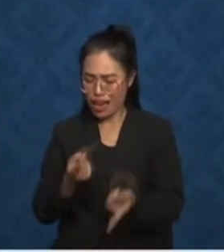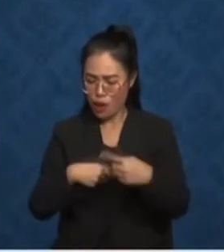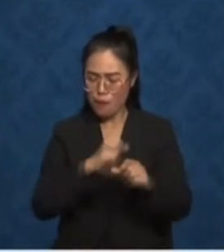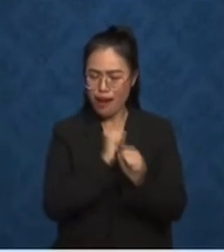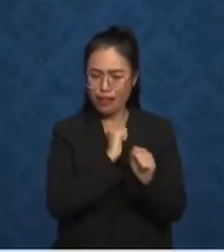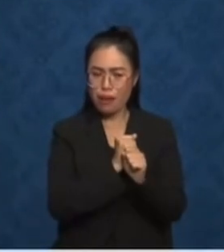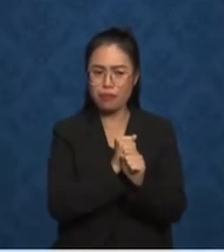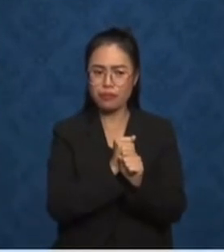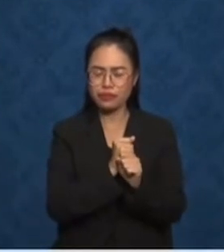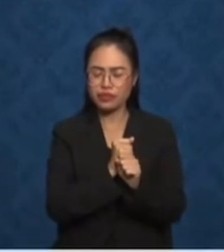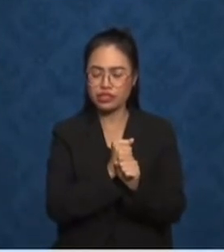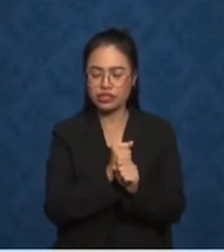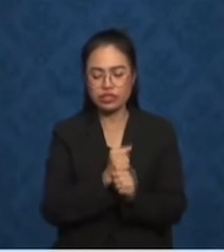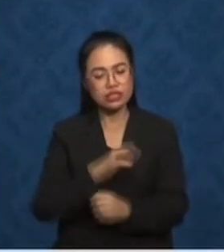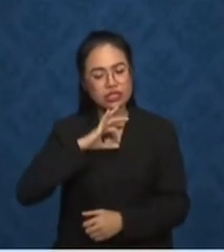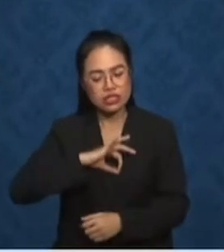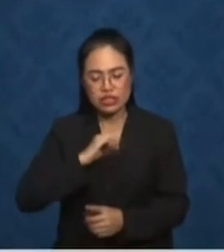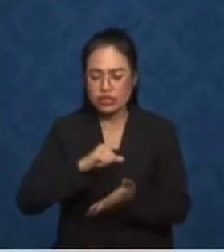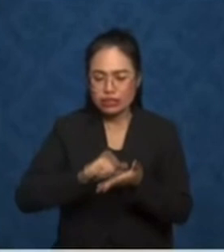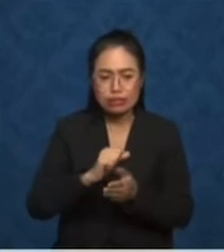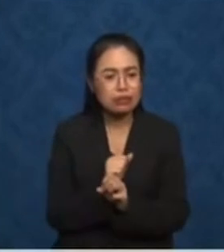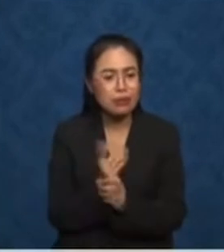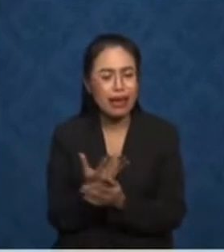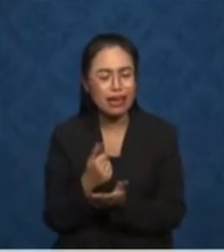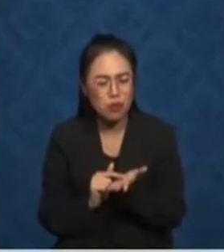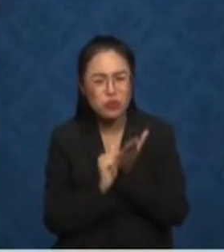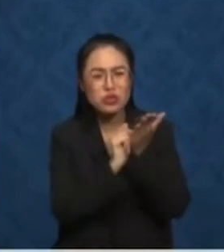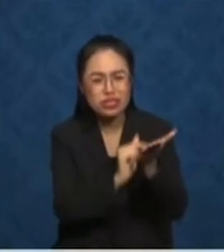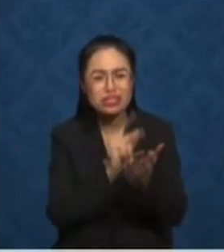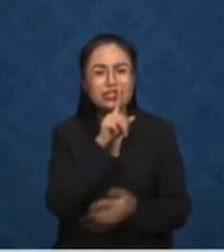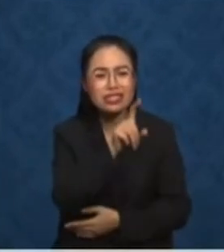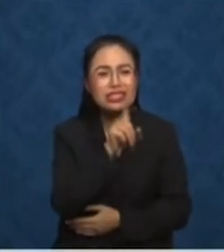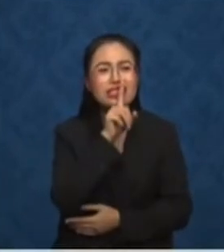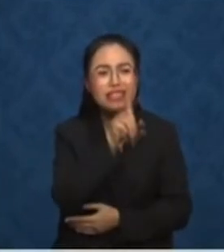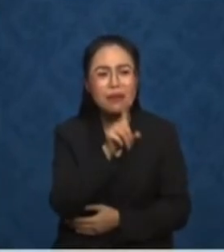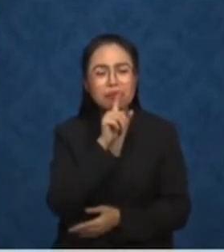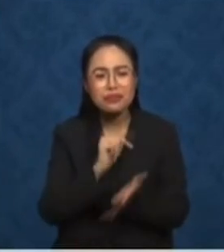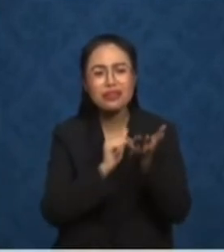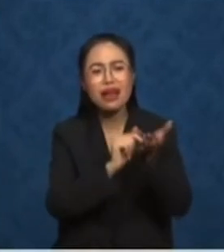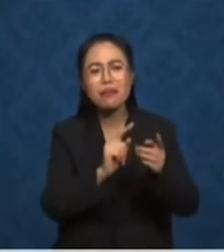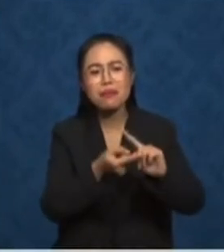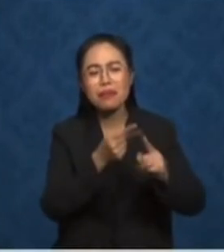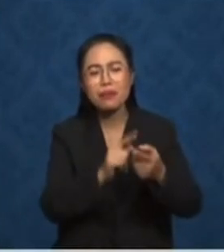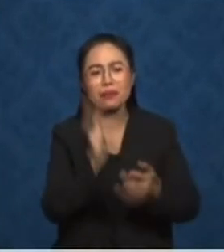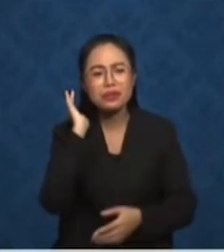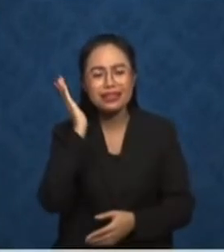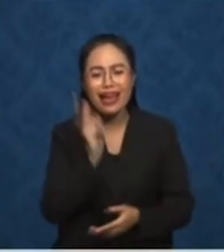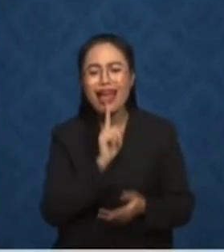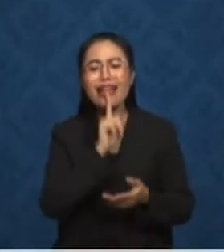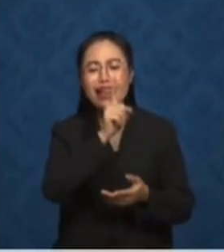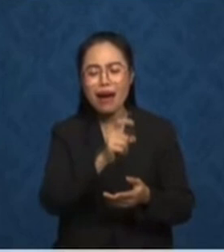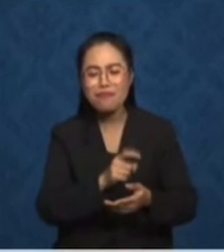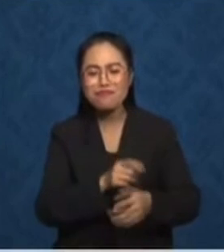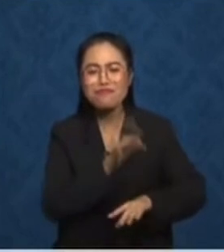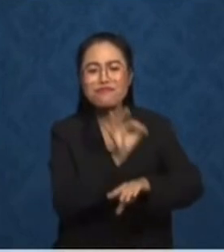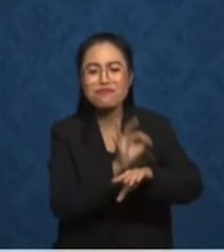ครัก็ผมไม่รู้แลตทำยไครัหอวผมตตกทุถามไปยังเพื่อนสมาชิคทเปพี่ชายอทรัฐมนตีท่านบนเอกประวธวสุวรณ์ครั